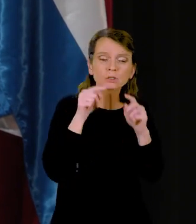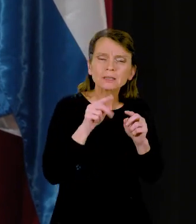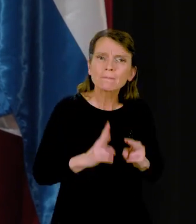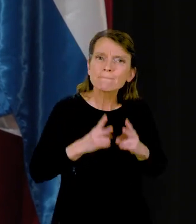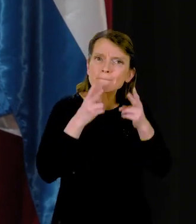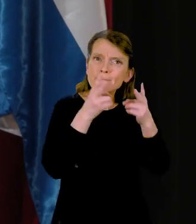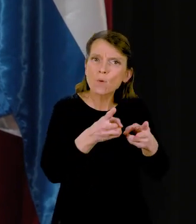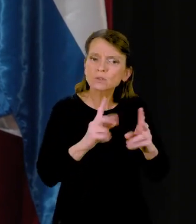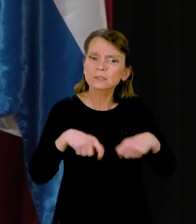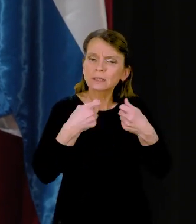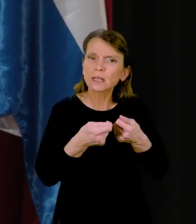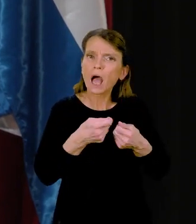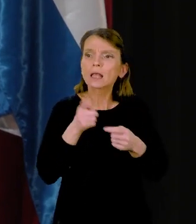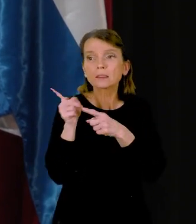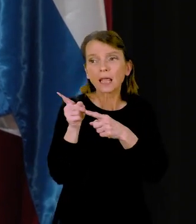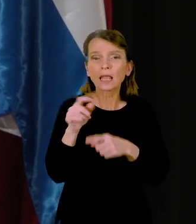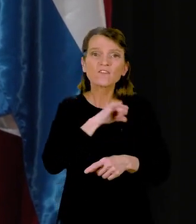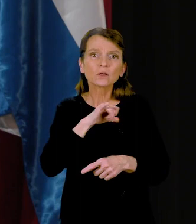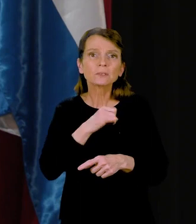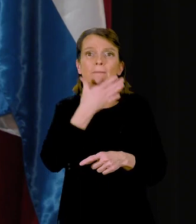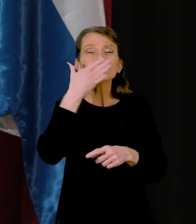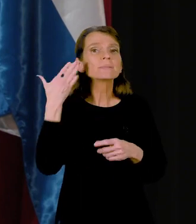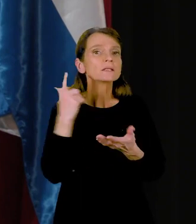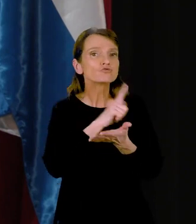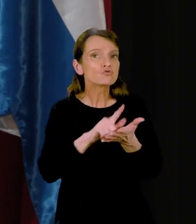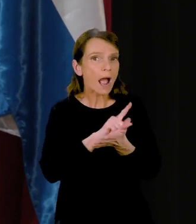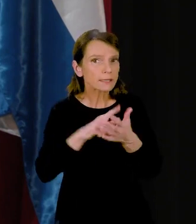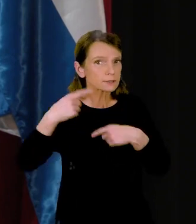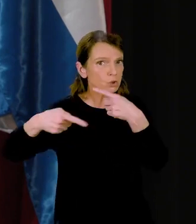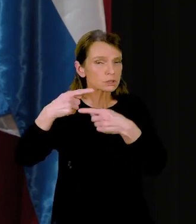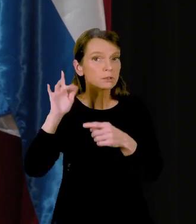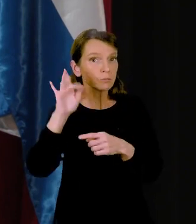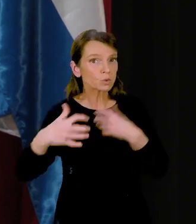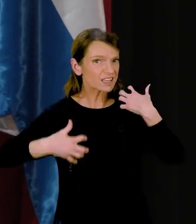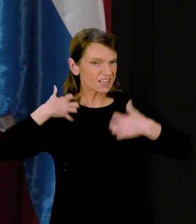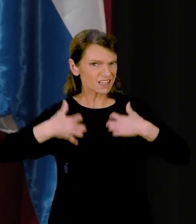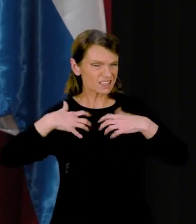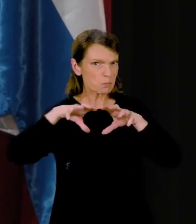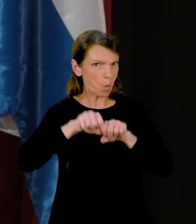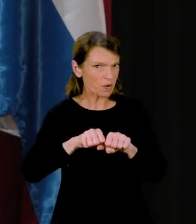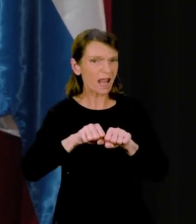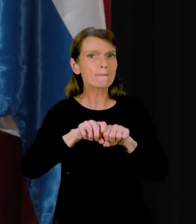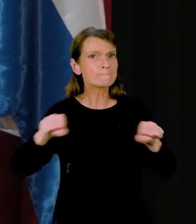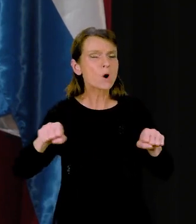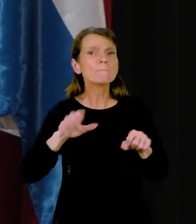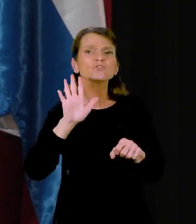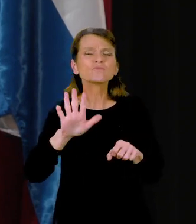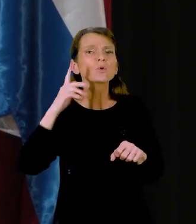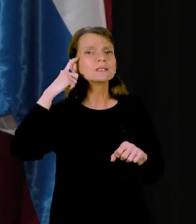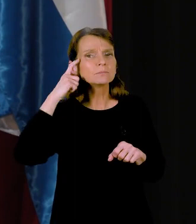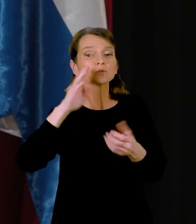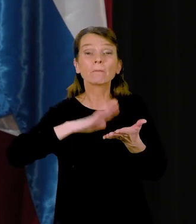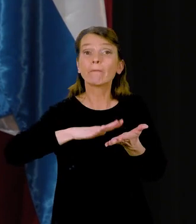tistega mostu, ki daje informacijski brezčasnosti in proti kriznim ukrepom svoj smisel in